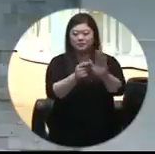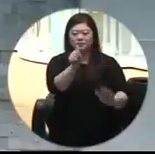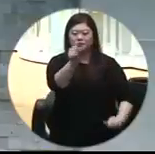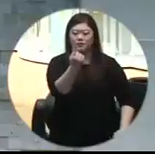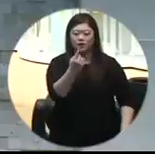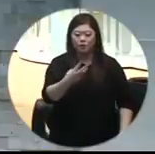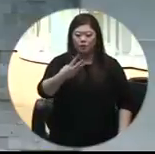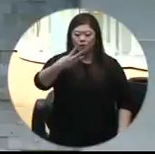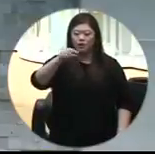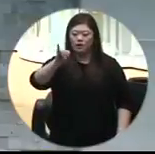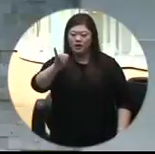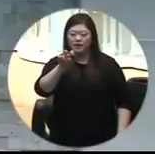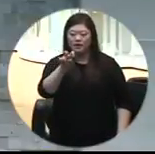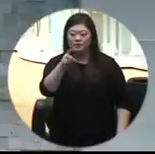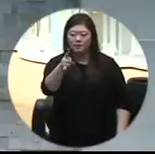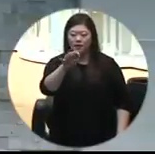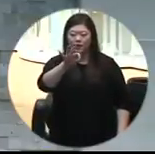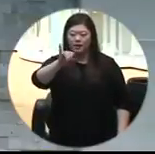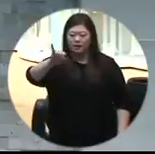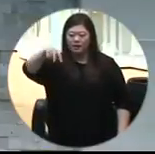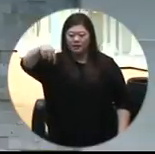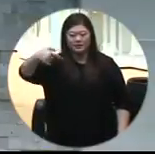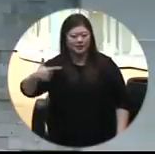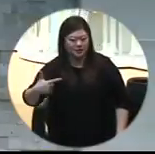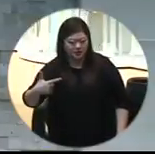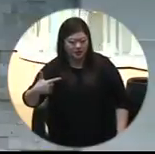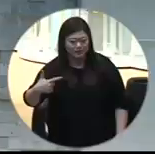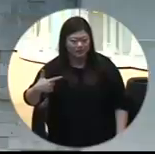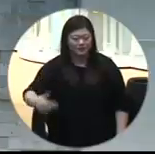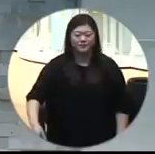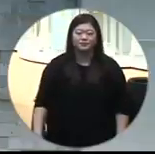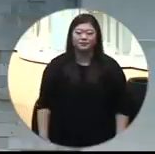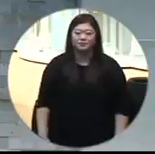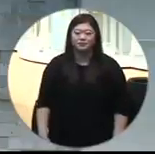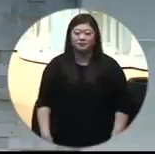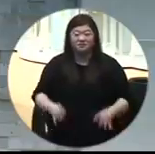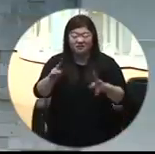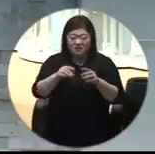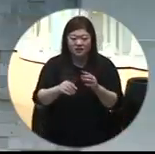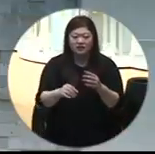이 메이션이라고 하면요. 메이슨 지금 볼 거 없어요. 그냥 들으세요.